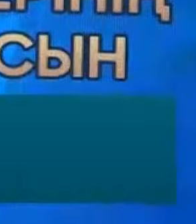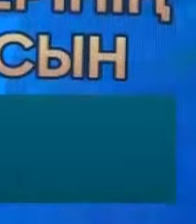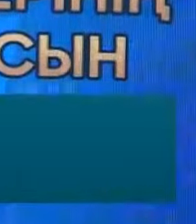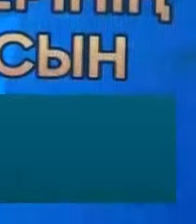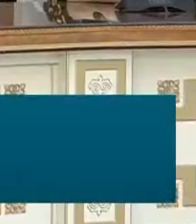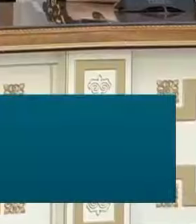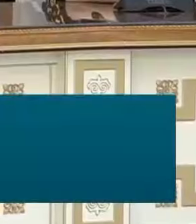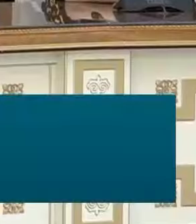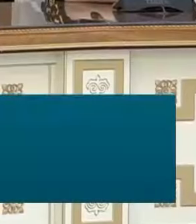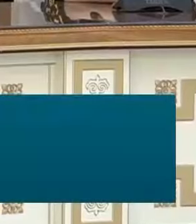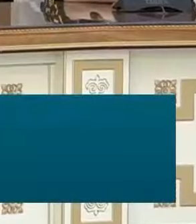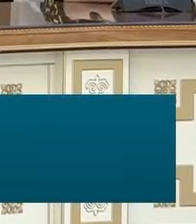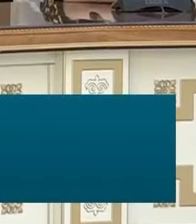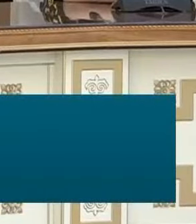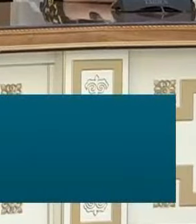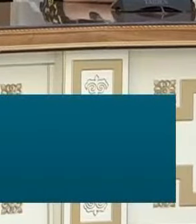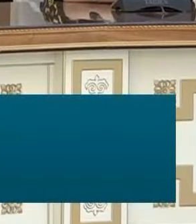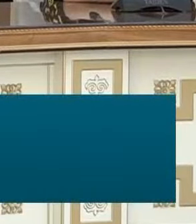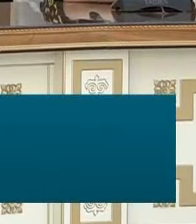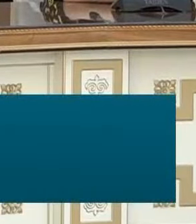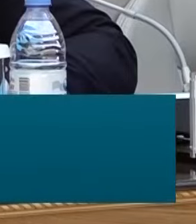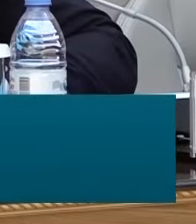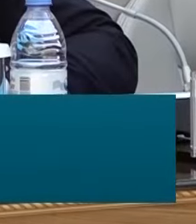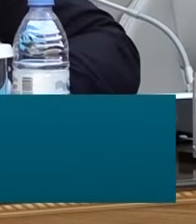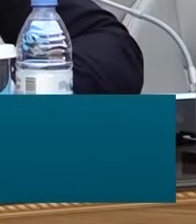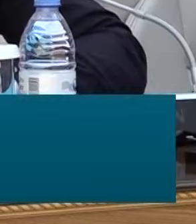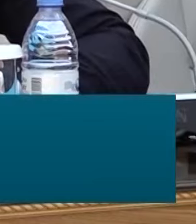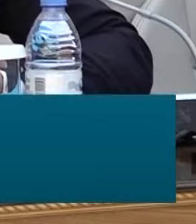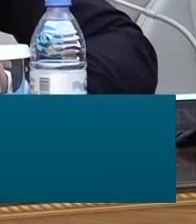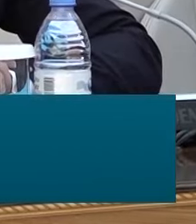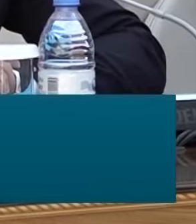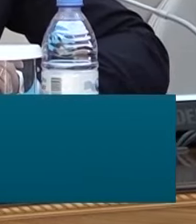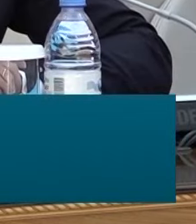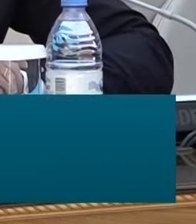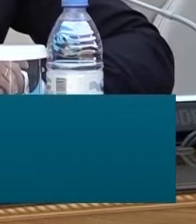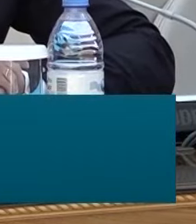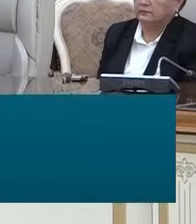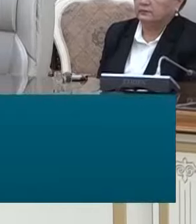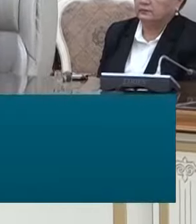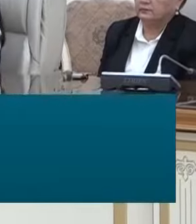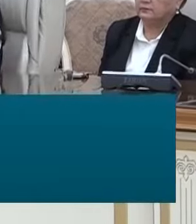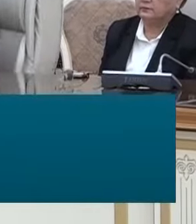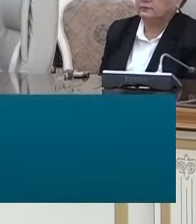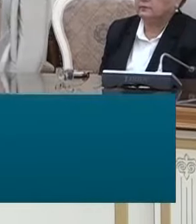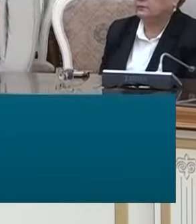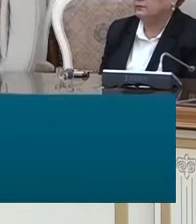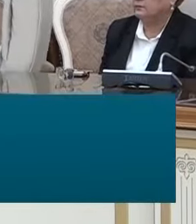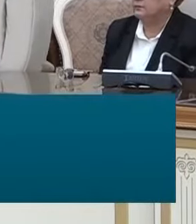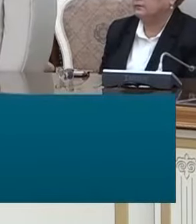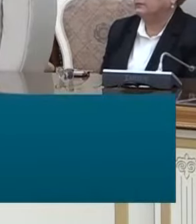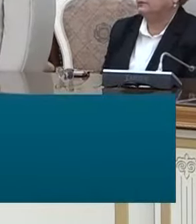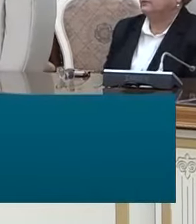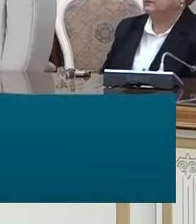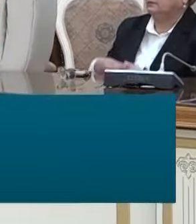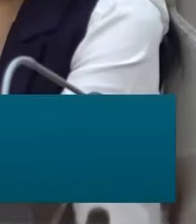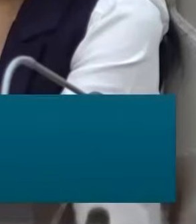двойной праздник сегодня в день национальной валюты работники финансовой сферы Казахстана отметили свой профессиональный праздник Некоторые из